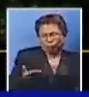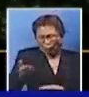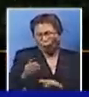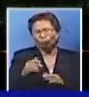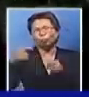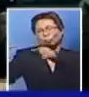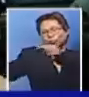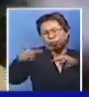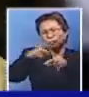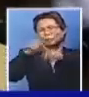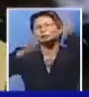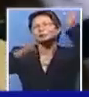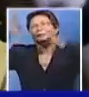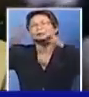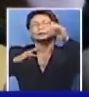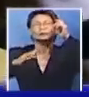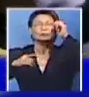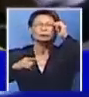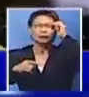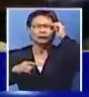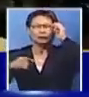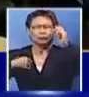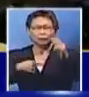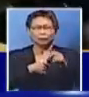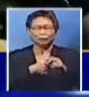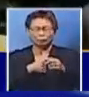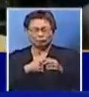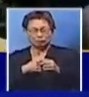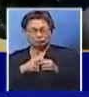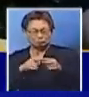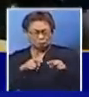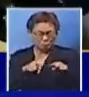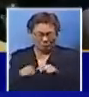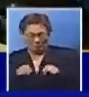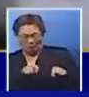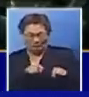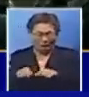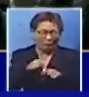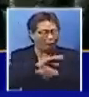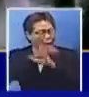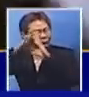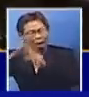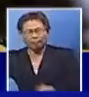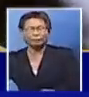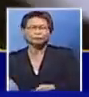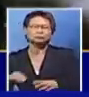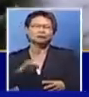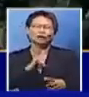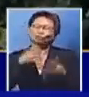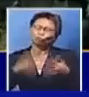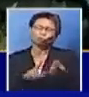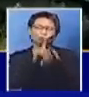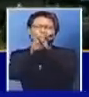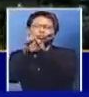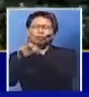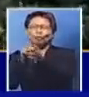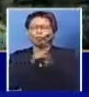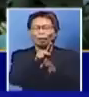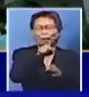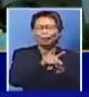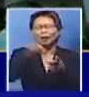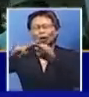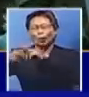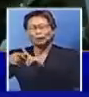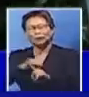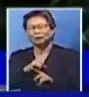laman sendiri. Yang ini kita akan serang mereka habis-habisan di minda mereka. Saya dah berjumpa dengan beberapa pakar, kawan-kawan